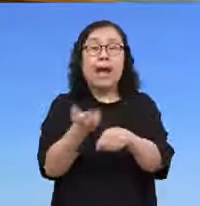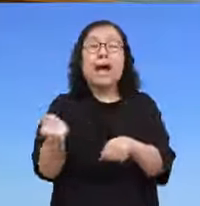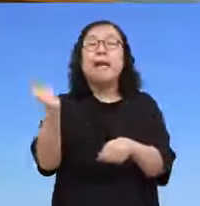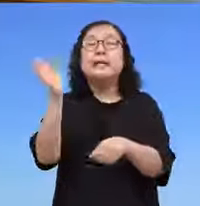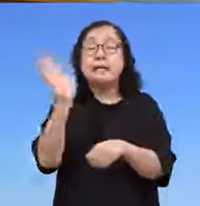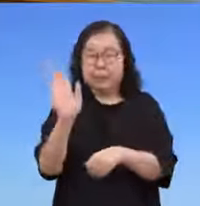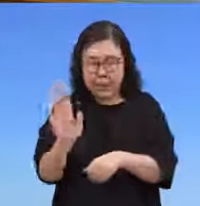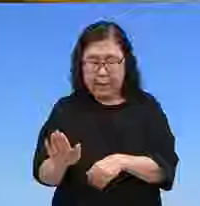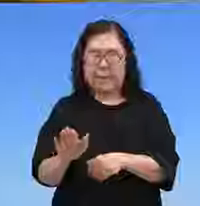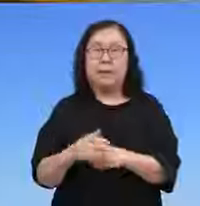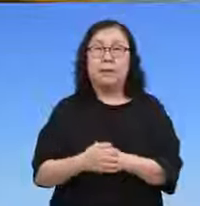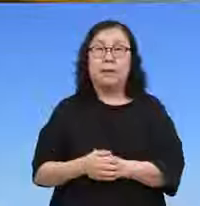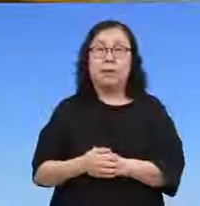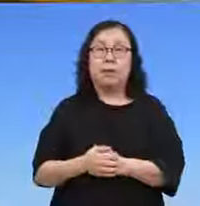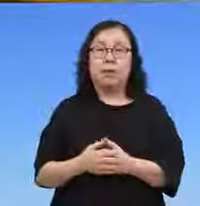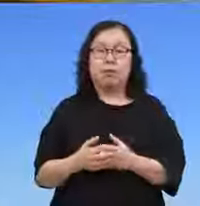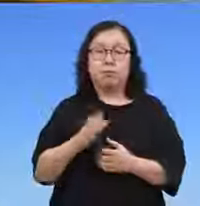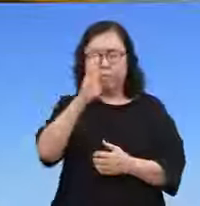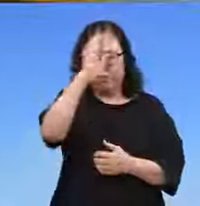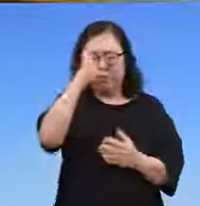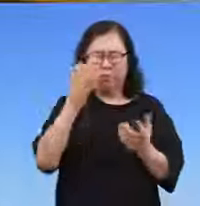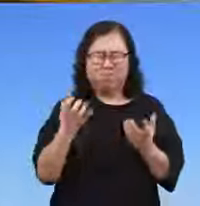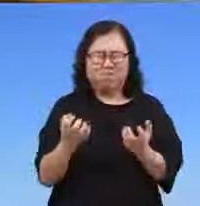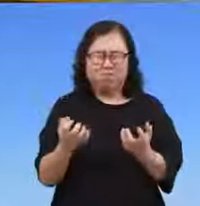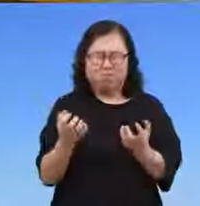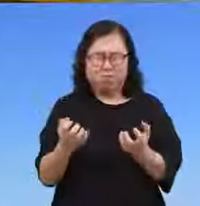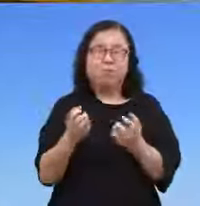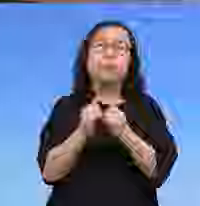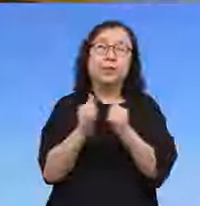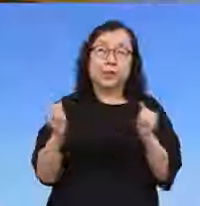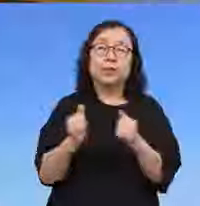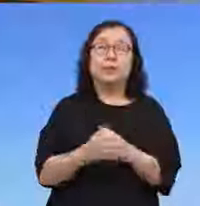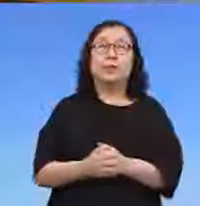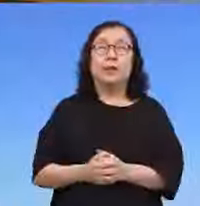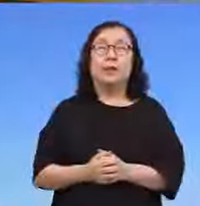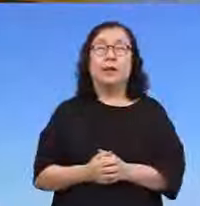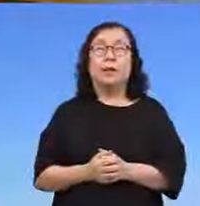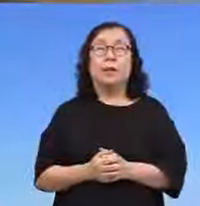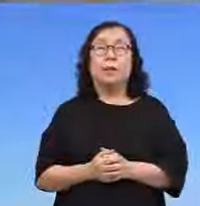칭송하면서 띄우나 나병 환자더라예요.